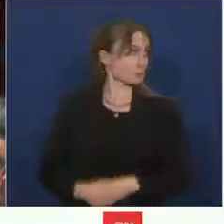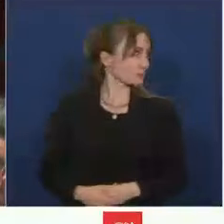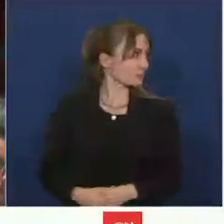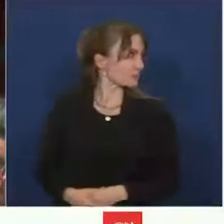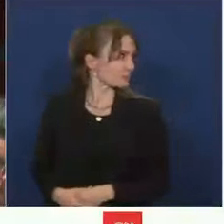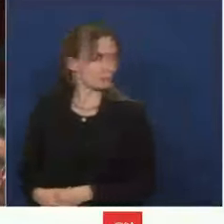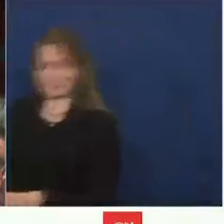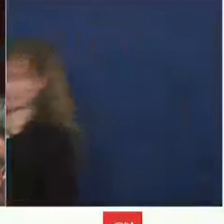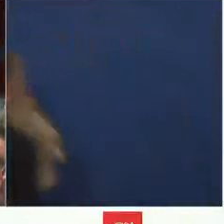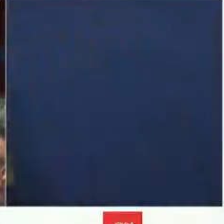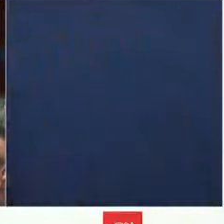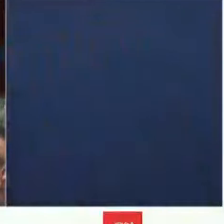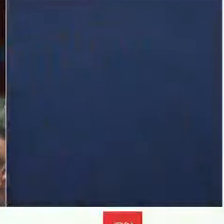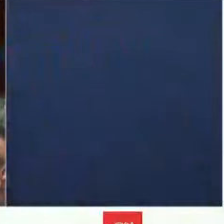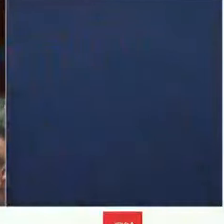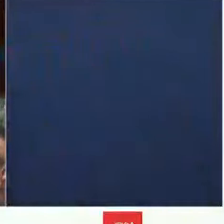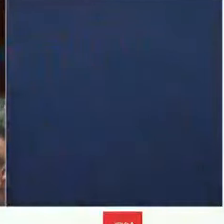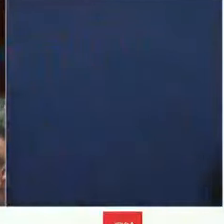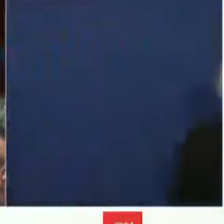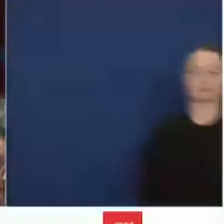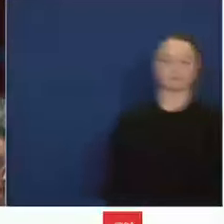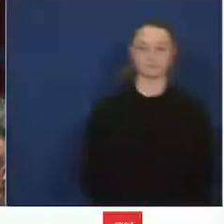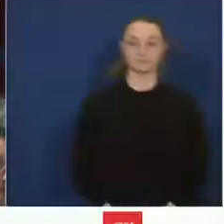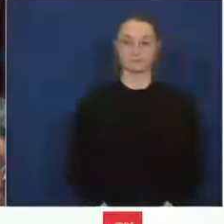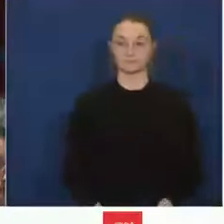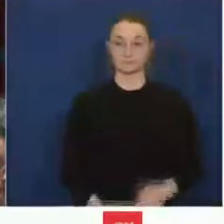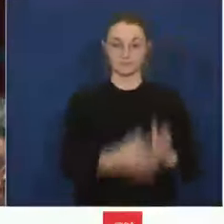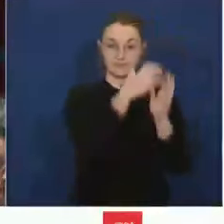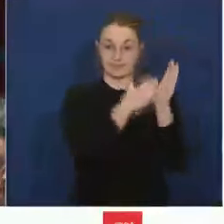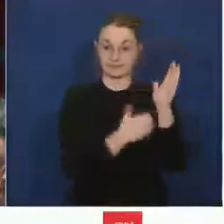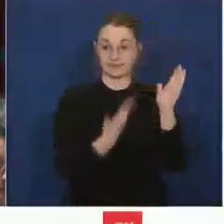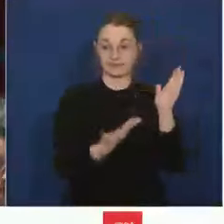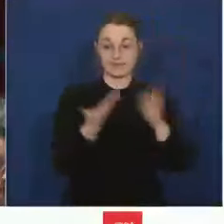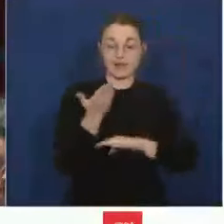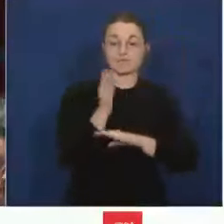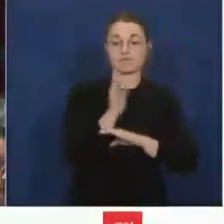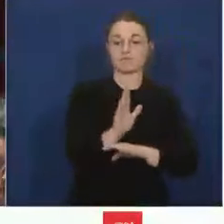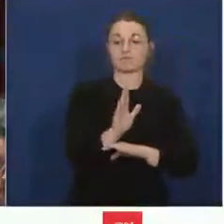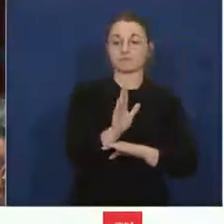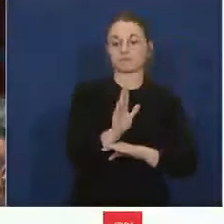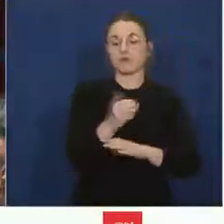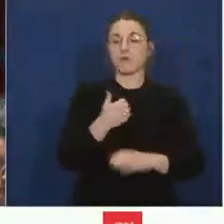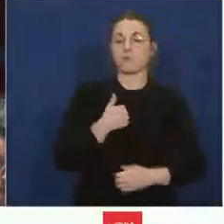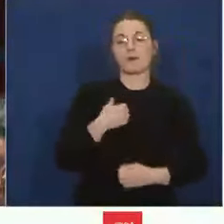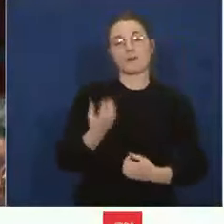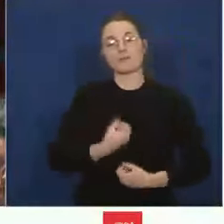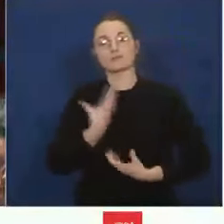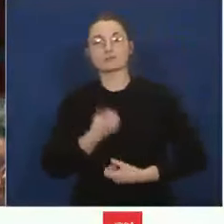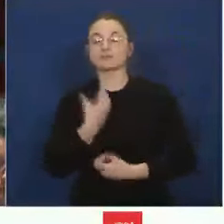Voici donc le texte de la motion que je soumets à votre vote, sans autre commentaire immédiat.